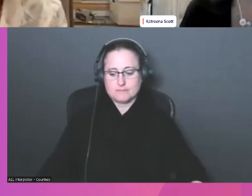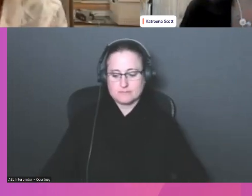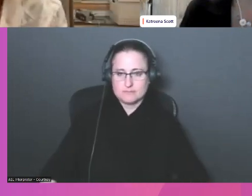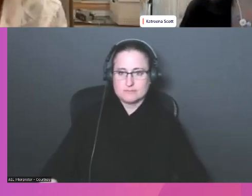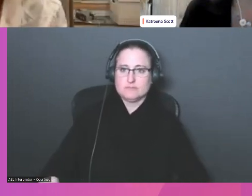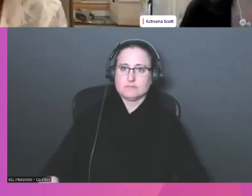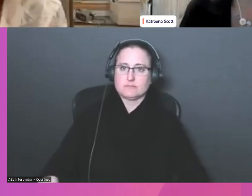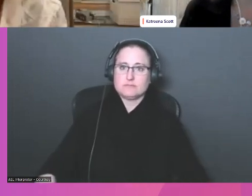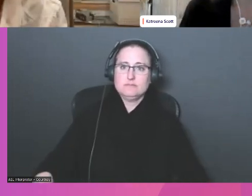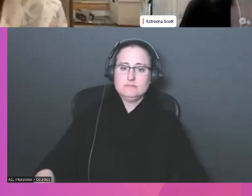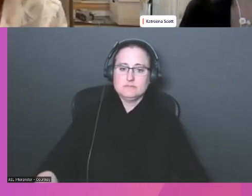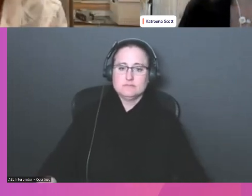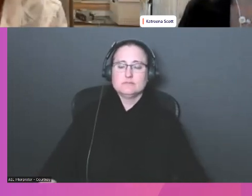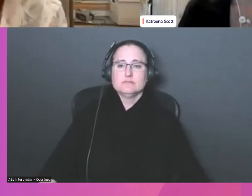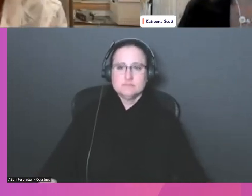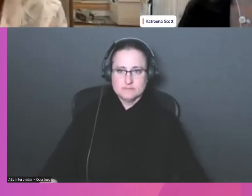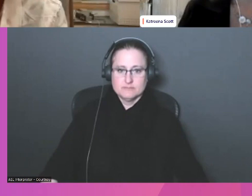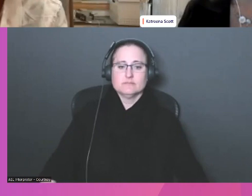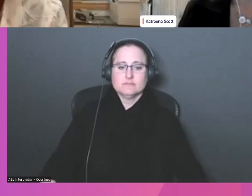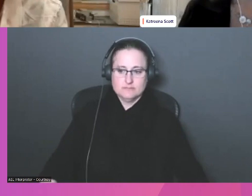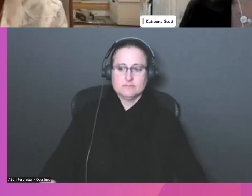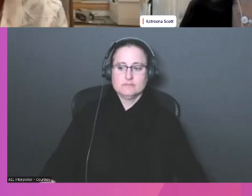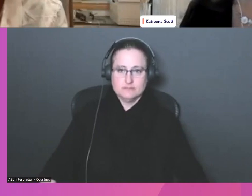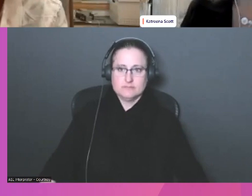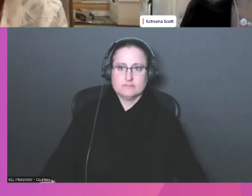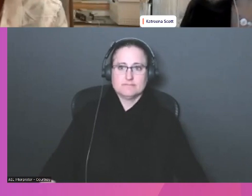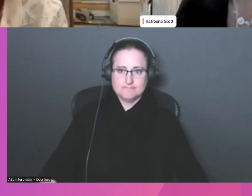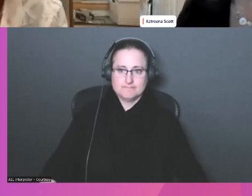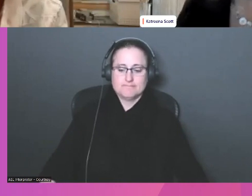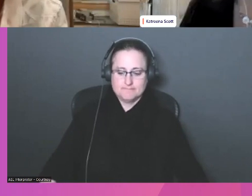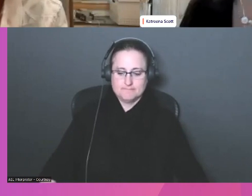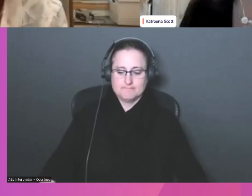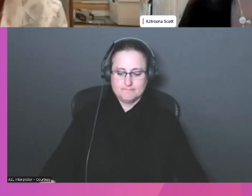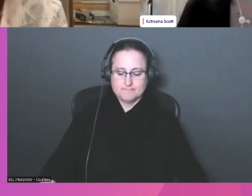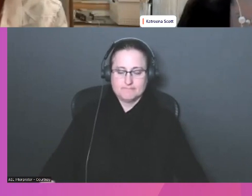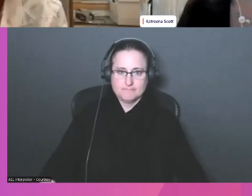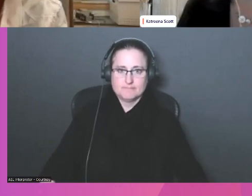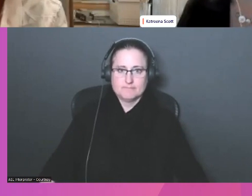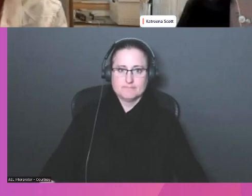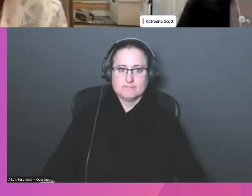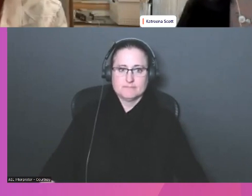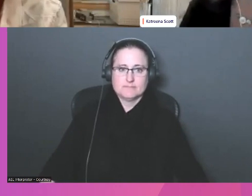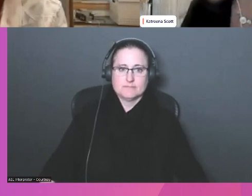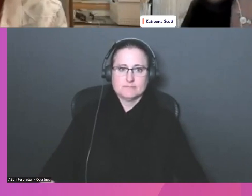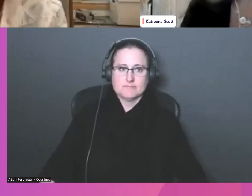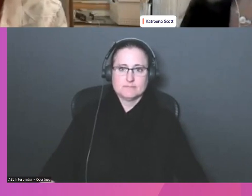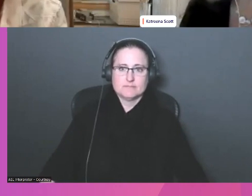va prendre son côté, prendre son parti.